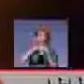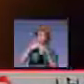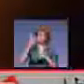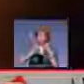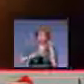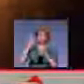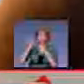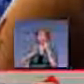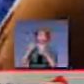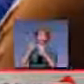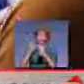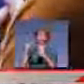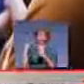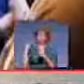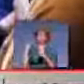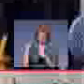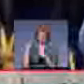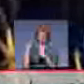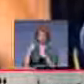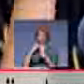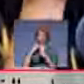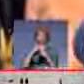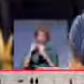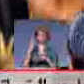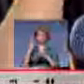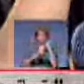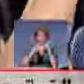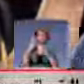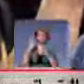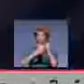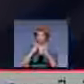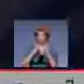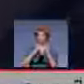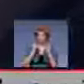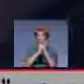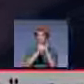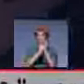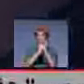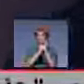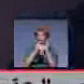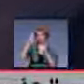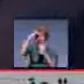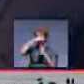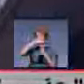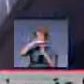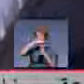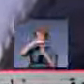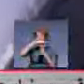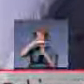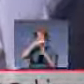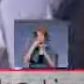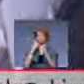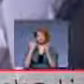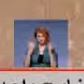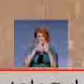قالوا لك، ان في حريقه، في دخان طالع من فوق السطح، فانا طلعت من فوق السطح شفتها، فتحت الباب